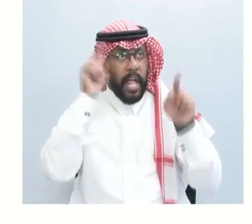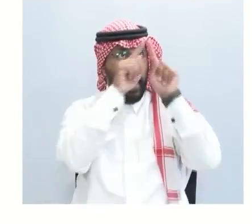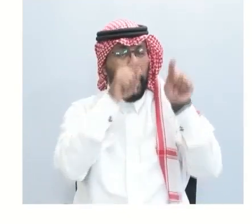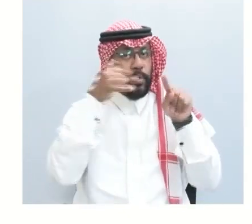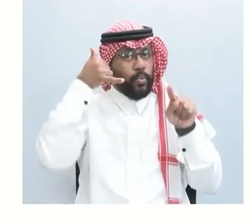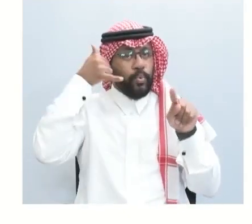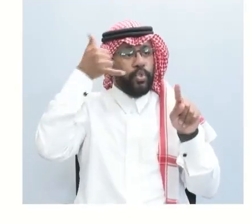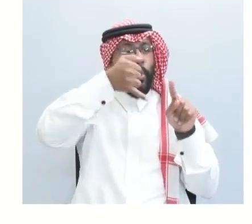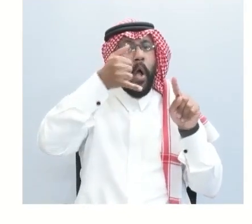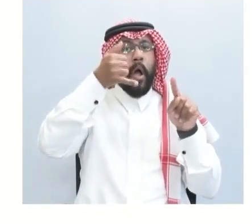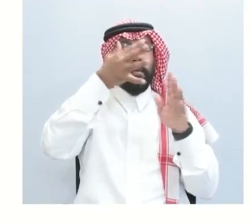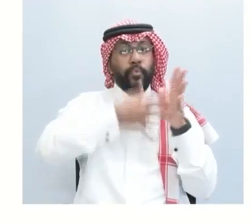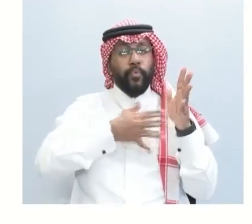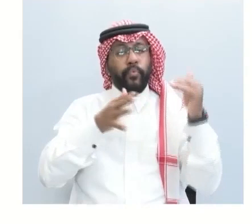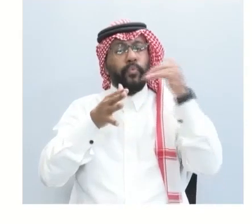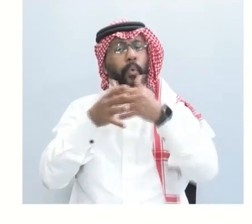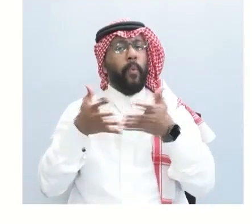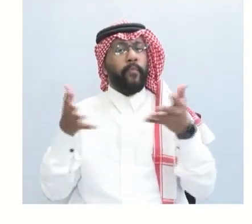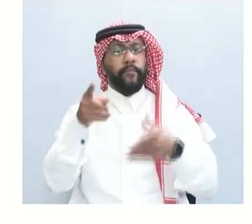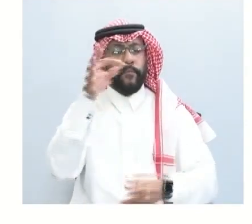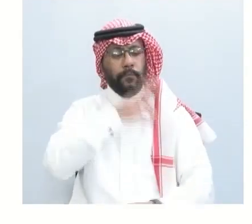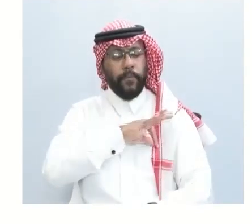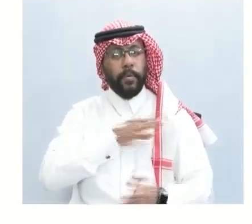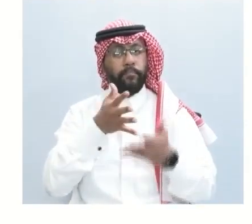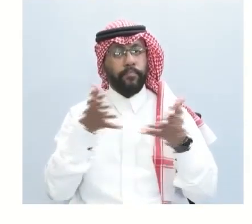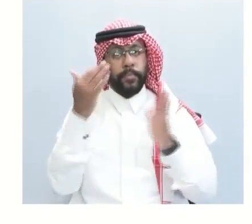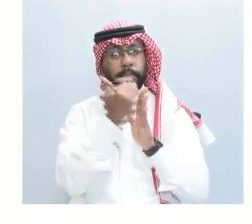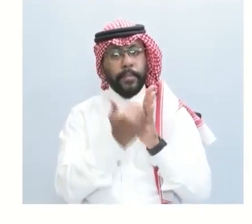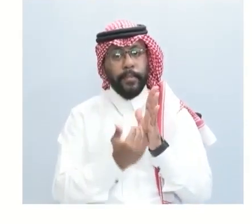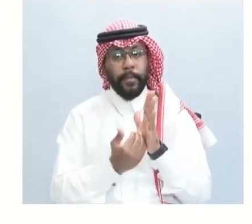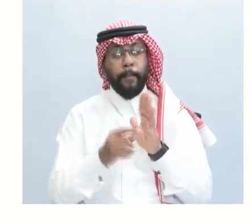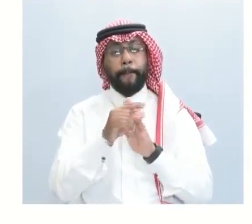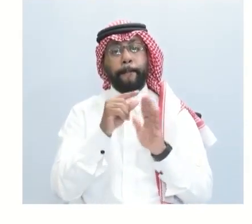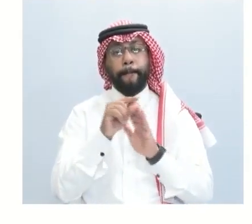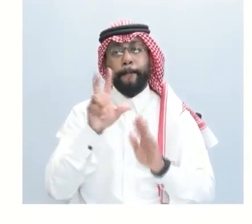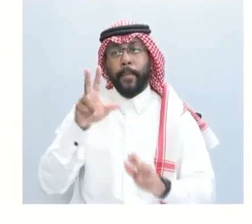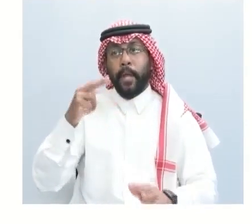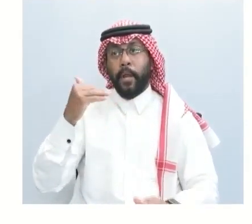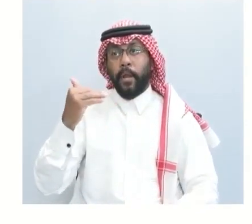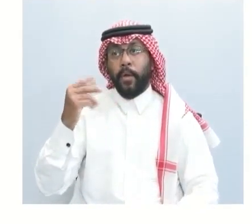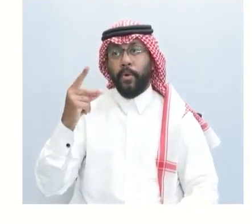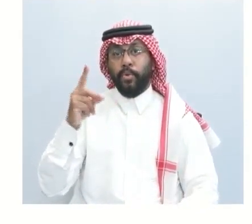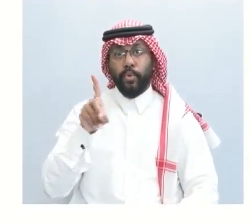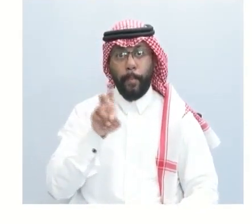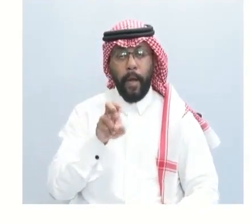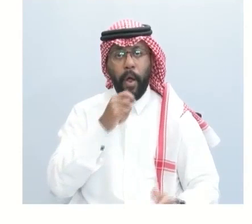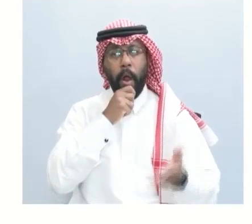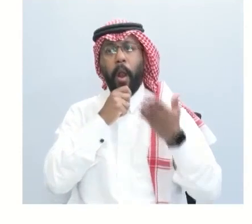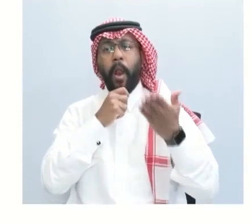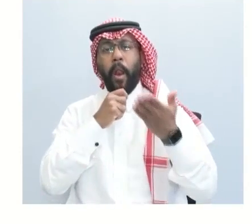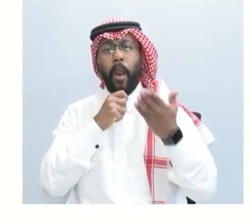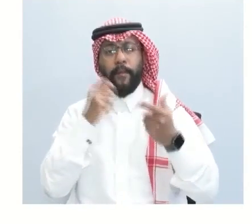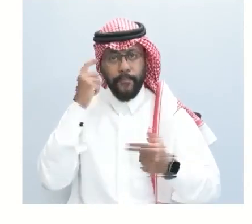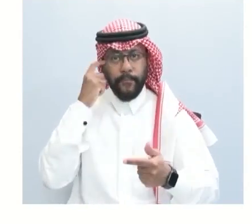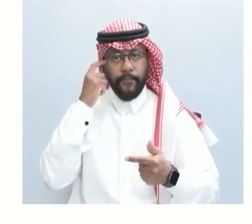والت تلخيص اولا لقد استخدمنا مصطلح الخطبه او الخطابه الخطبه او